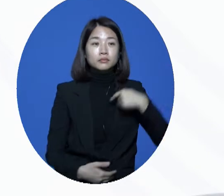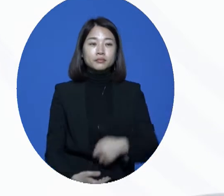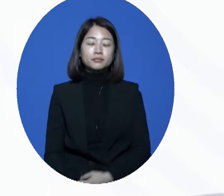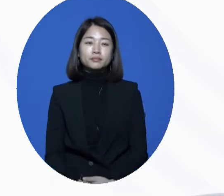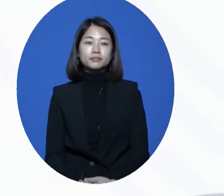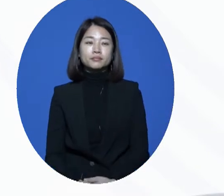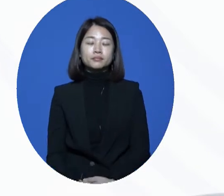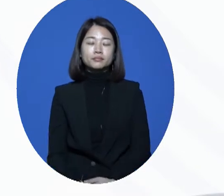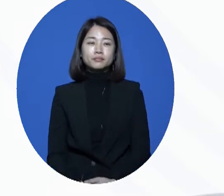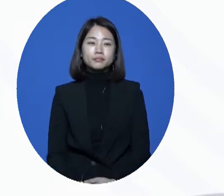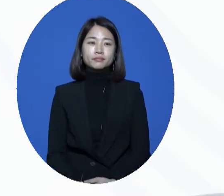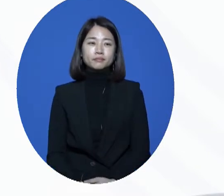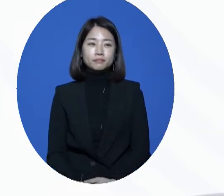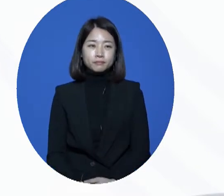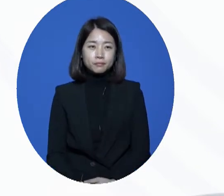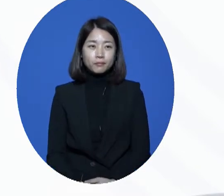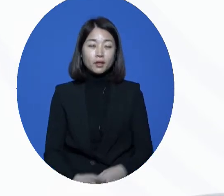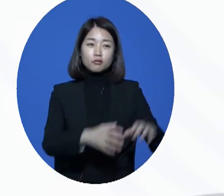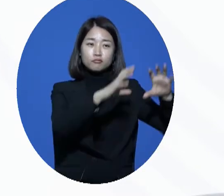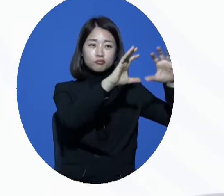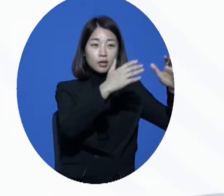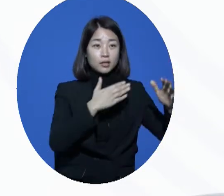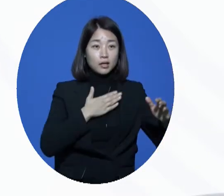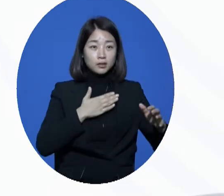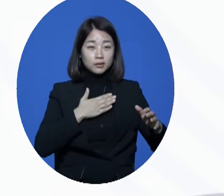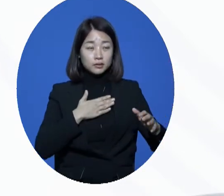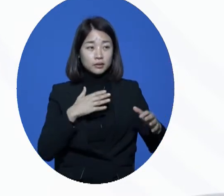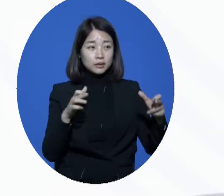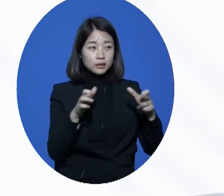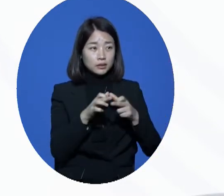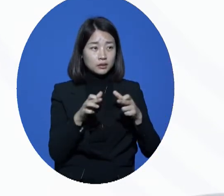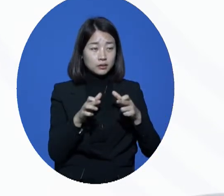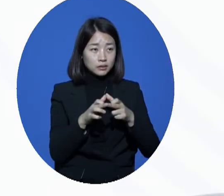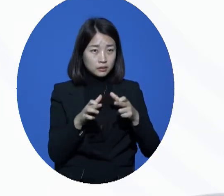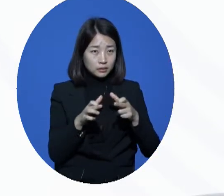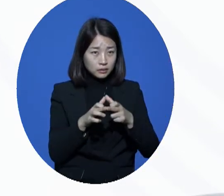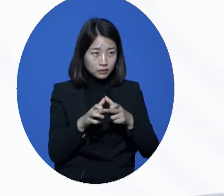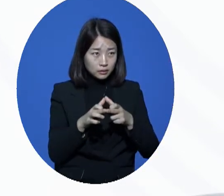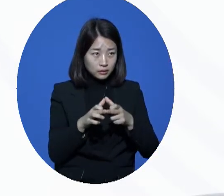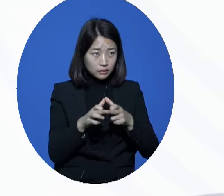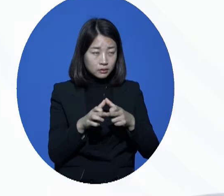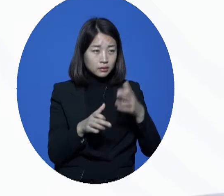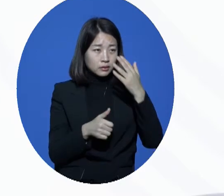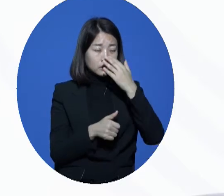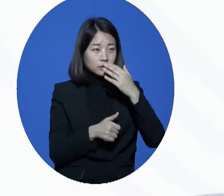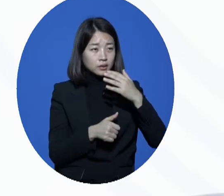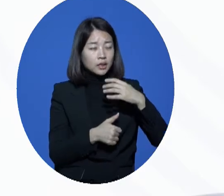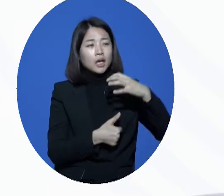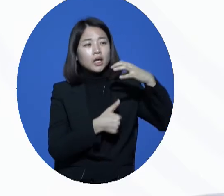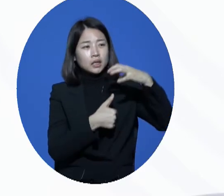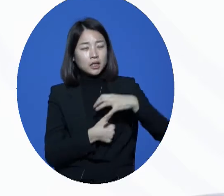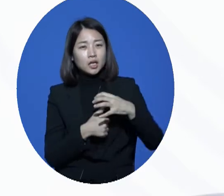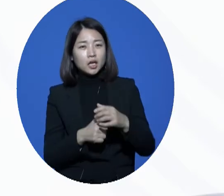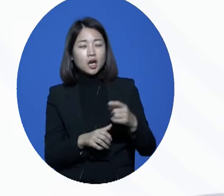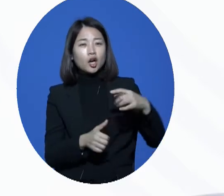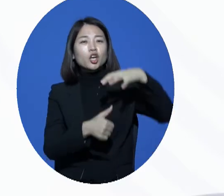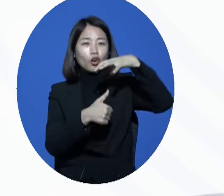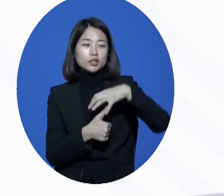국가는 그렇게 아무렇지 않게 그를 장애인으로 사적화시켰고 격리자로